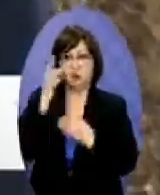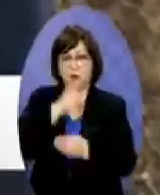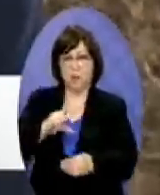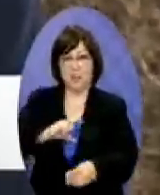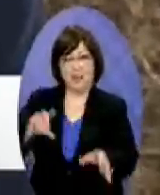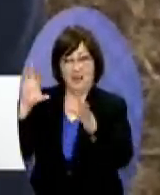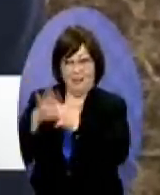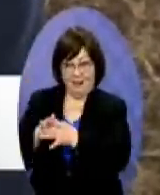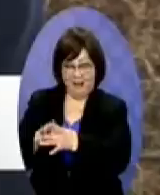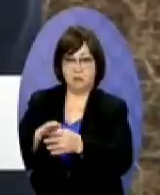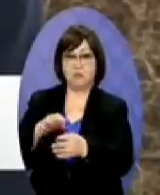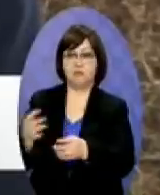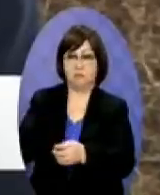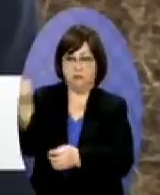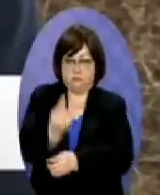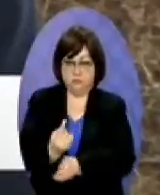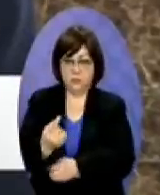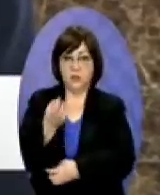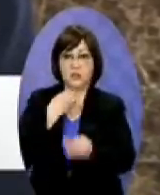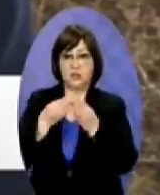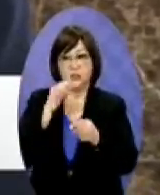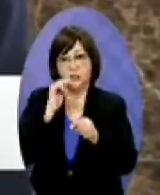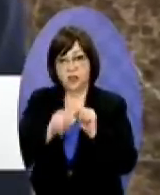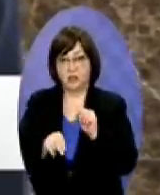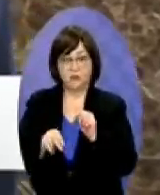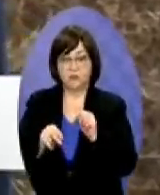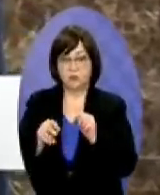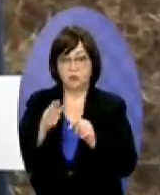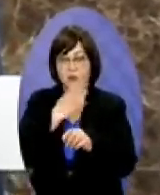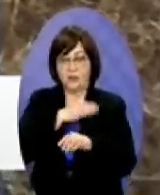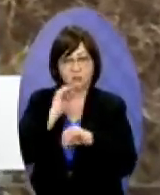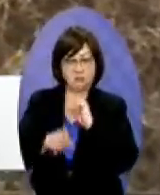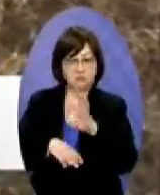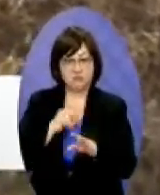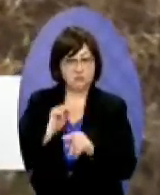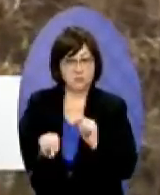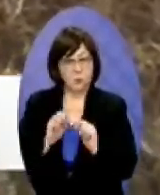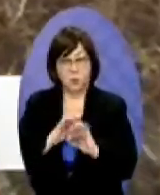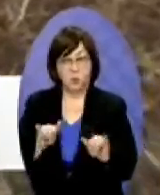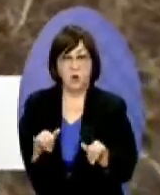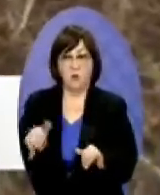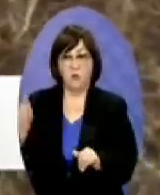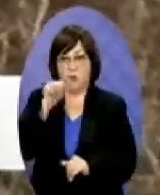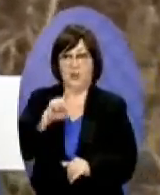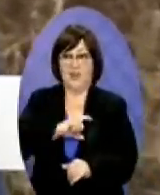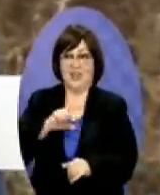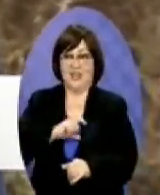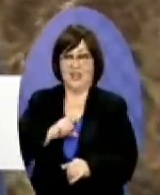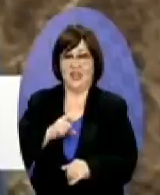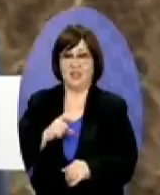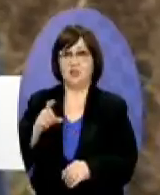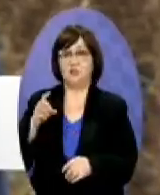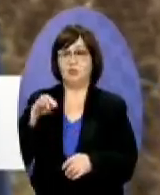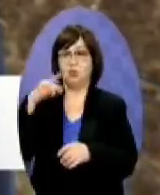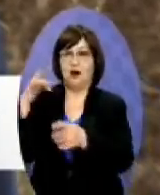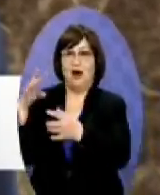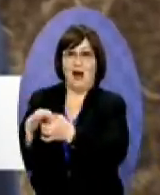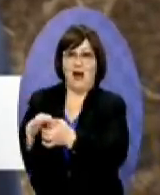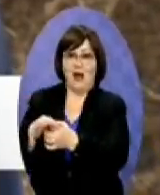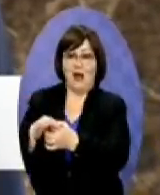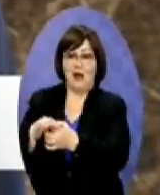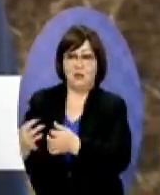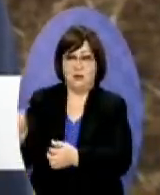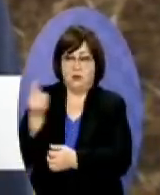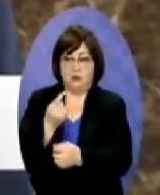За авилгалтаа тэмцэх газрын мөрдөн шалтгах хэлцээс бол нэр бүхий шүүгч нарын бүрийн эрхийг төтгөлзүүлэх саналыг тус прокурорын газарт ирүүлсэн. За